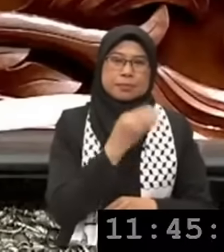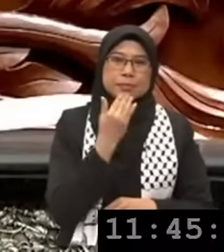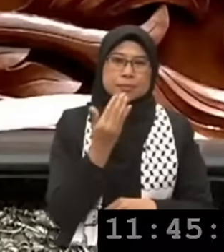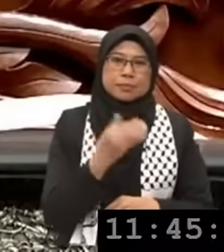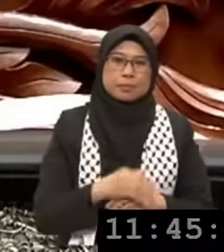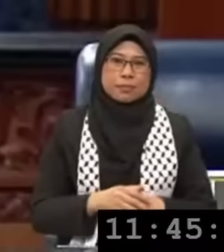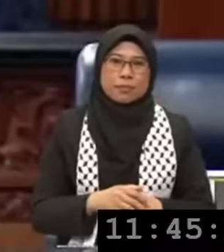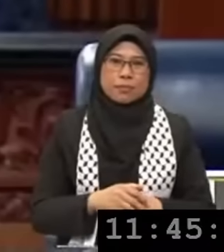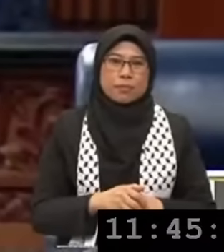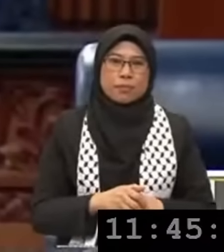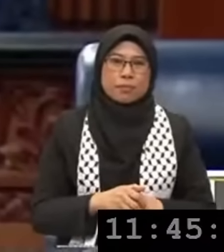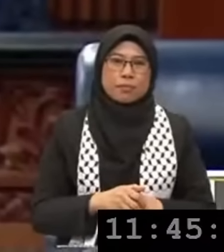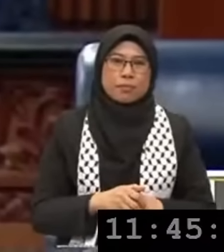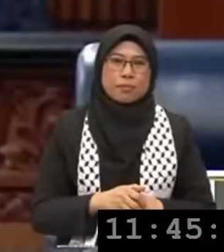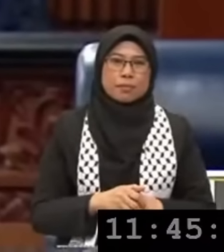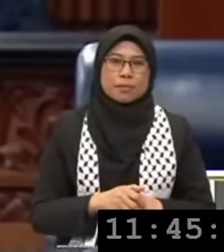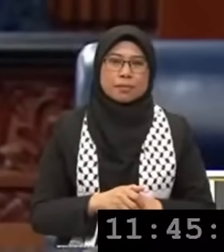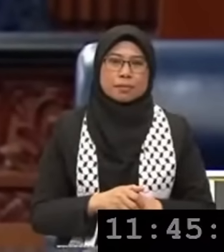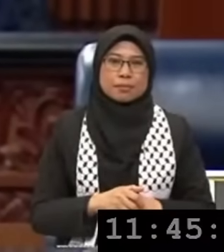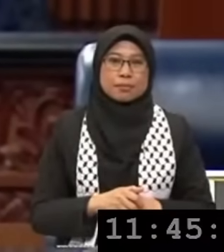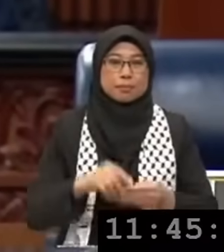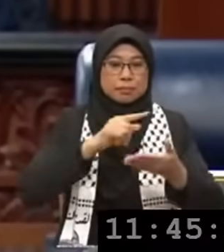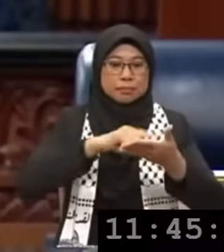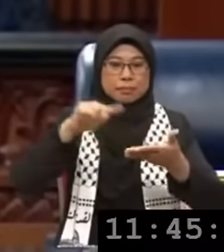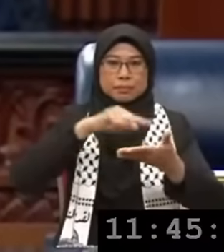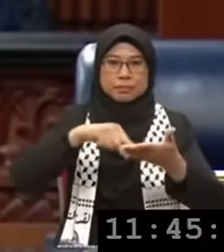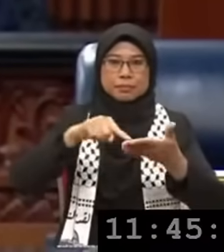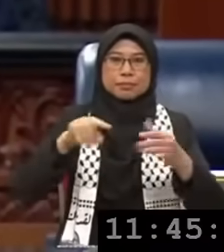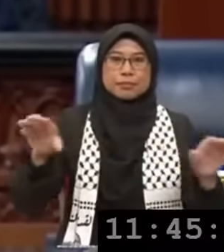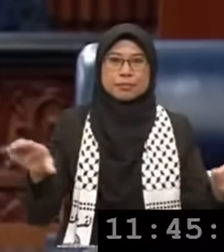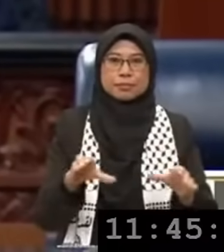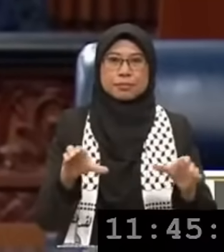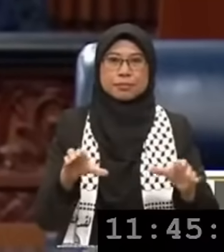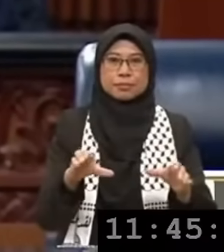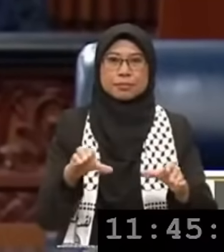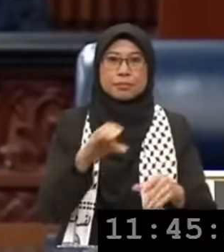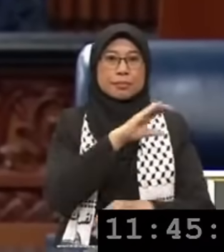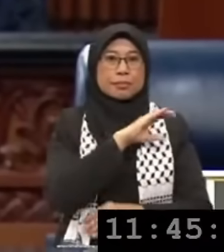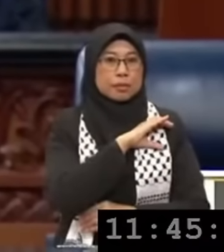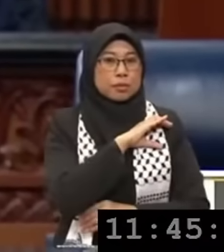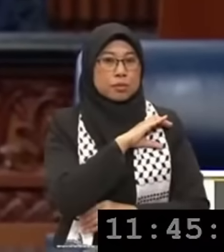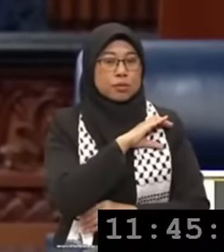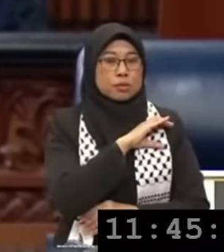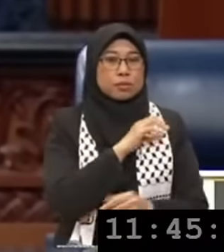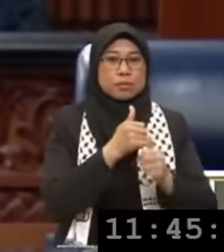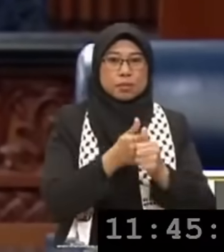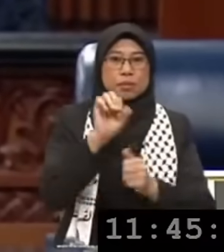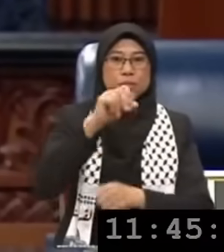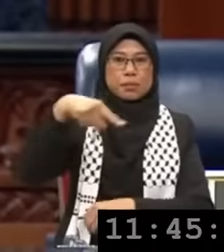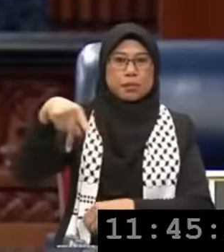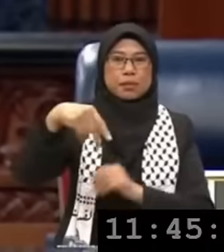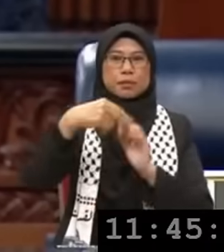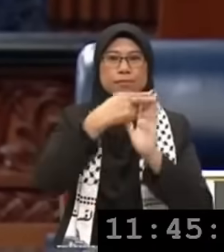yang berhormat menteri apaun siasatan yang dijalankan oleh pdrm mengikut sop dan